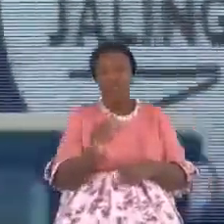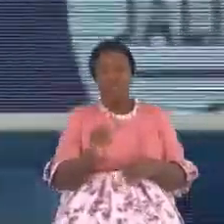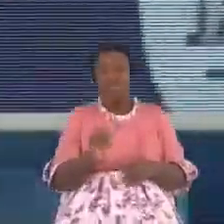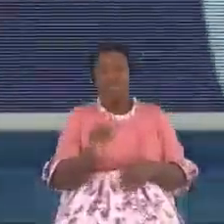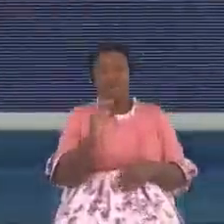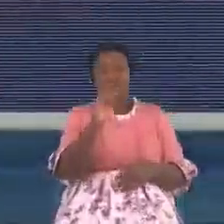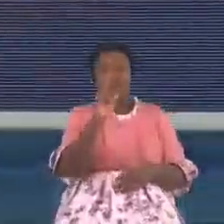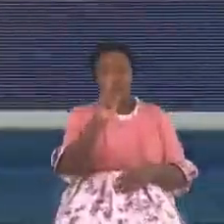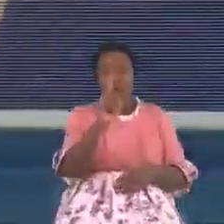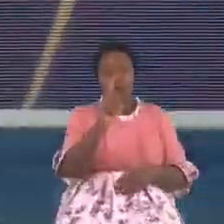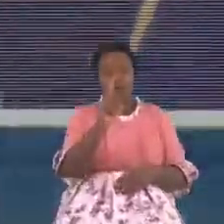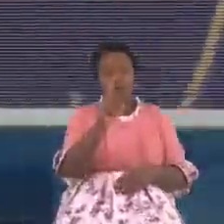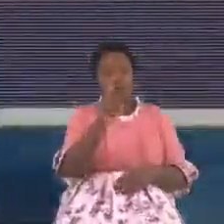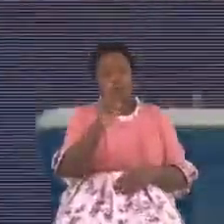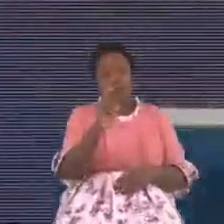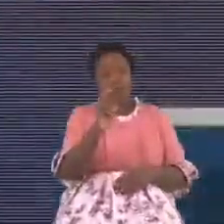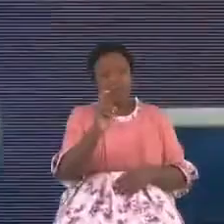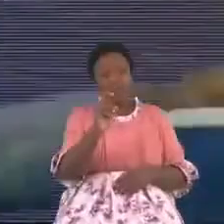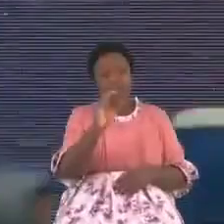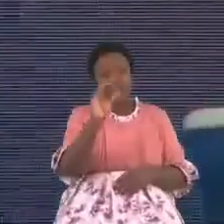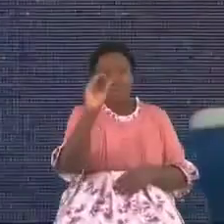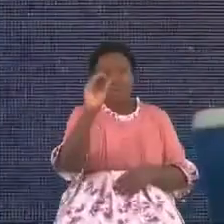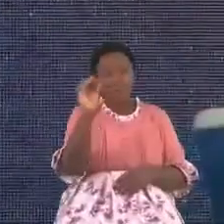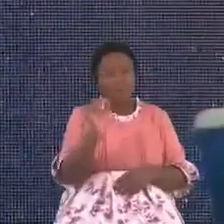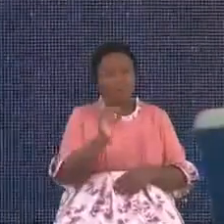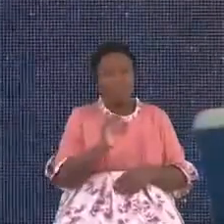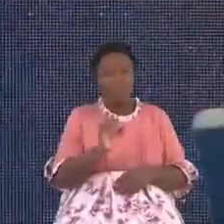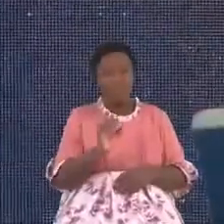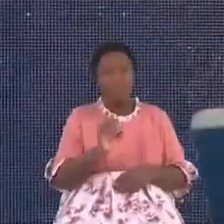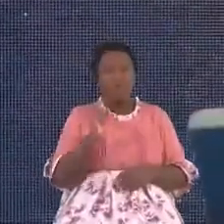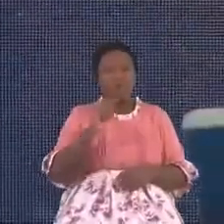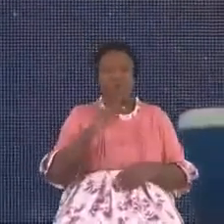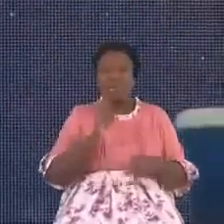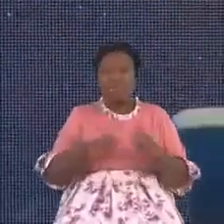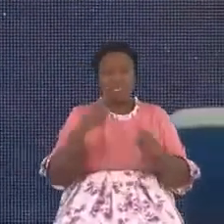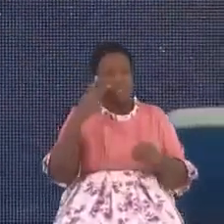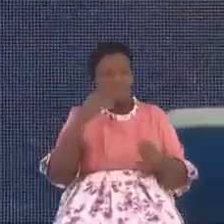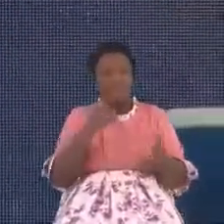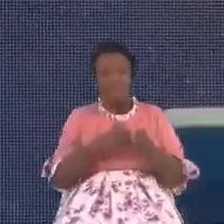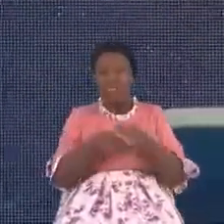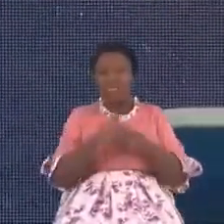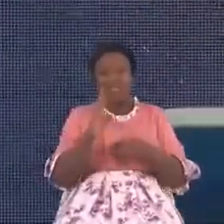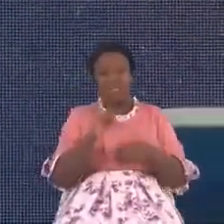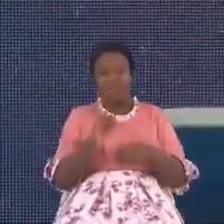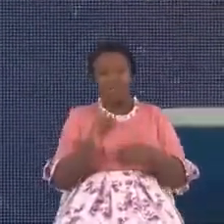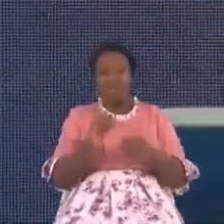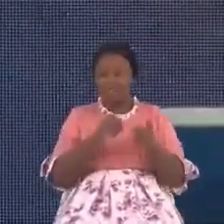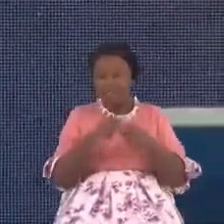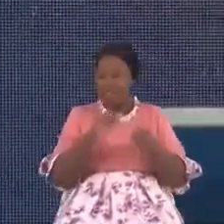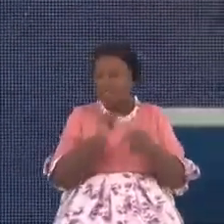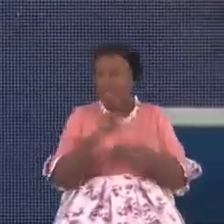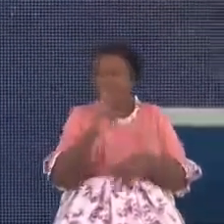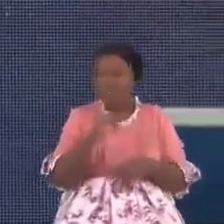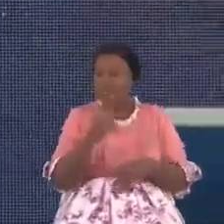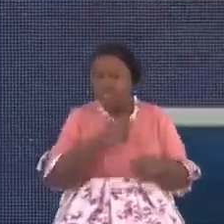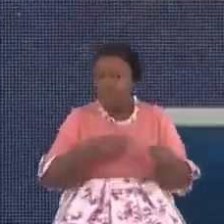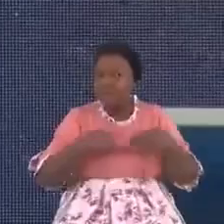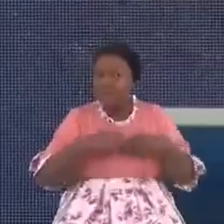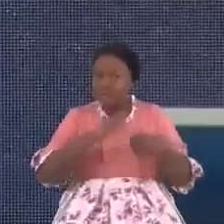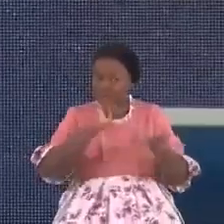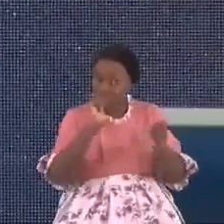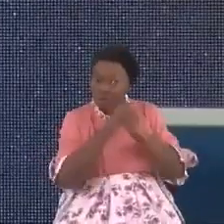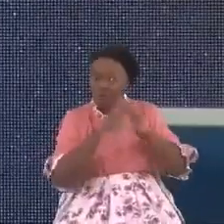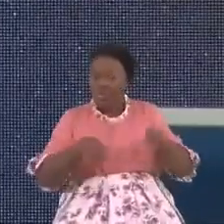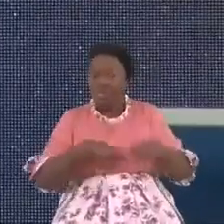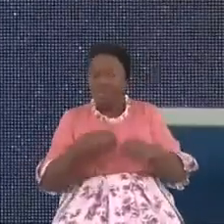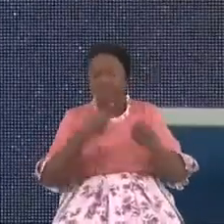aka, metụ ndụ ha, wee tụgharịa ndụ gị. Ihe ndị m na-ekwubu na mgbe gara aga, ekwukwe m